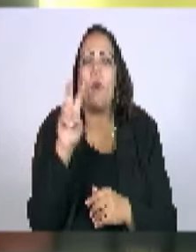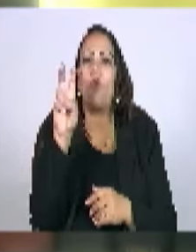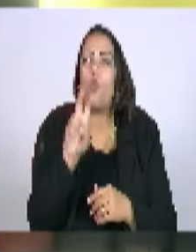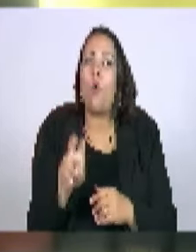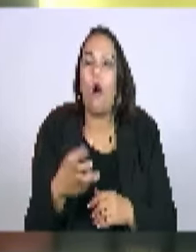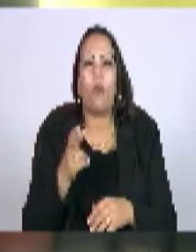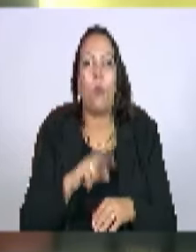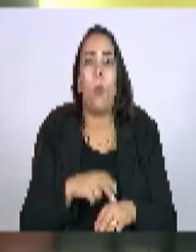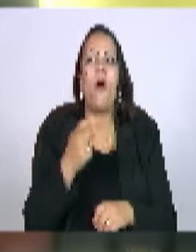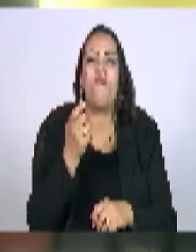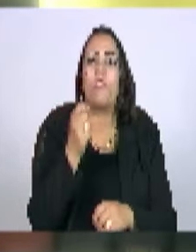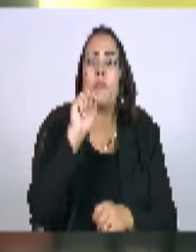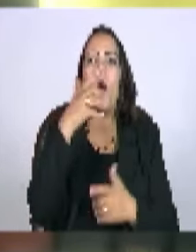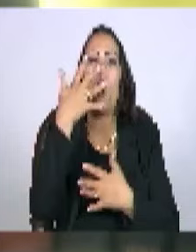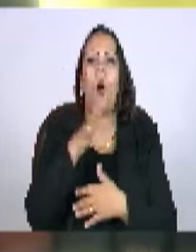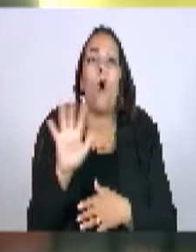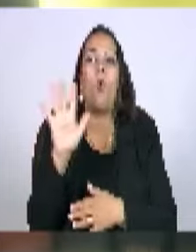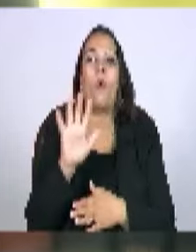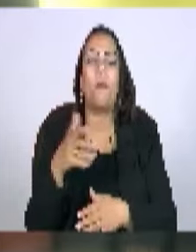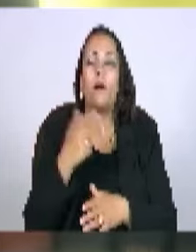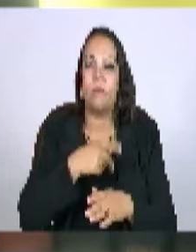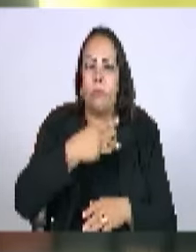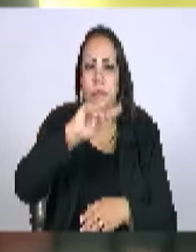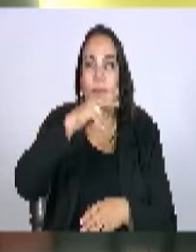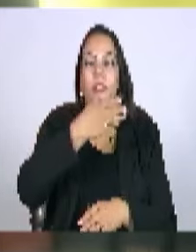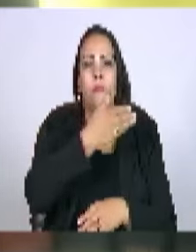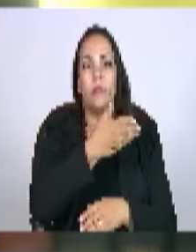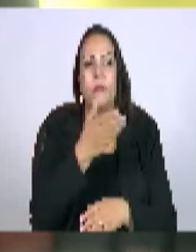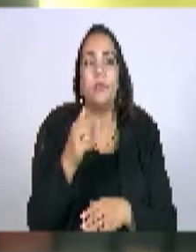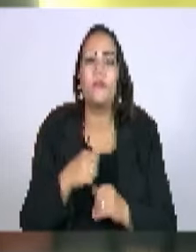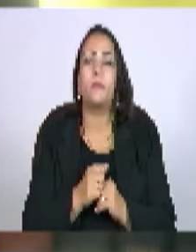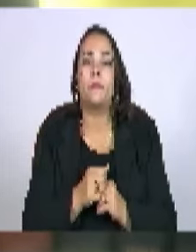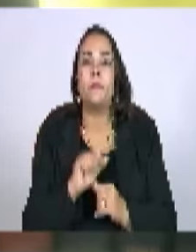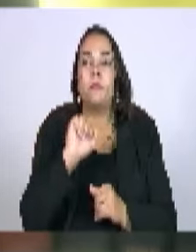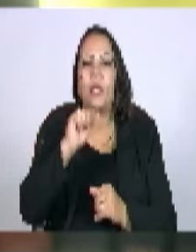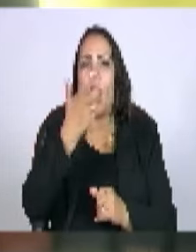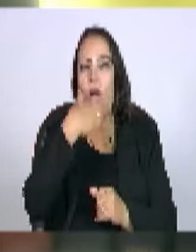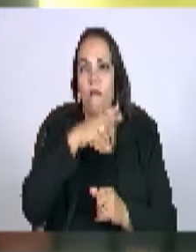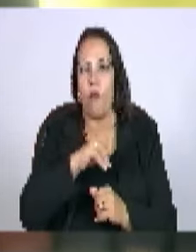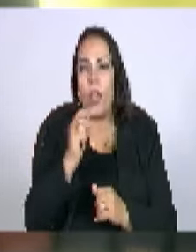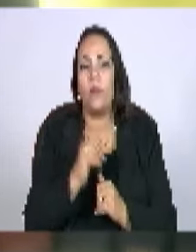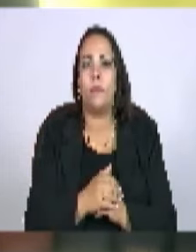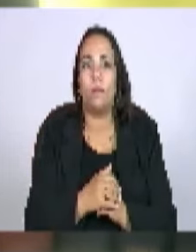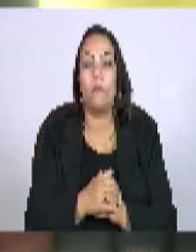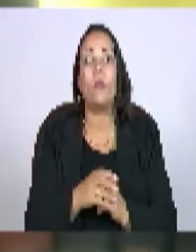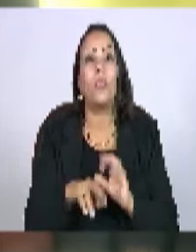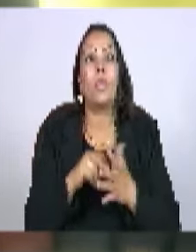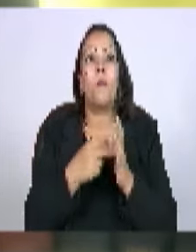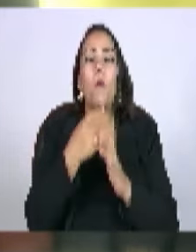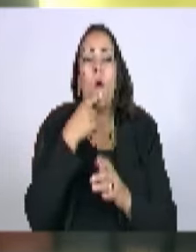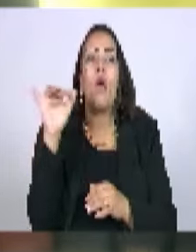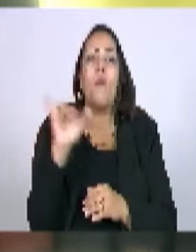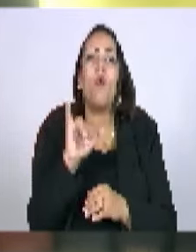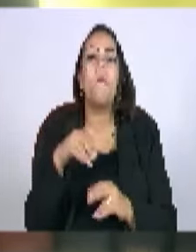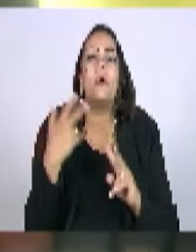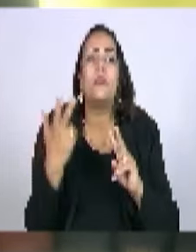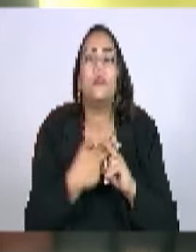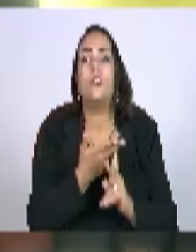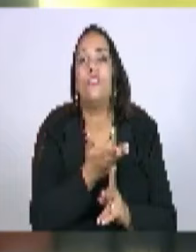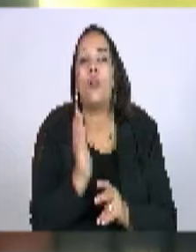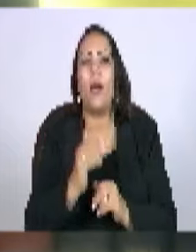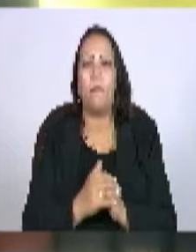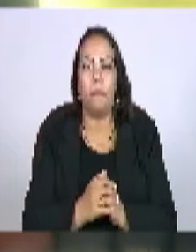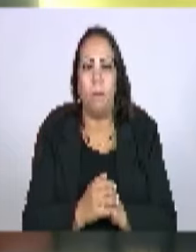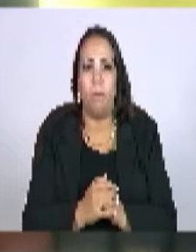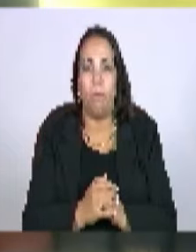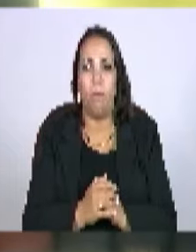ويعني في ارتفاعات موجوده في اسعار الفاكه طبعا ده اللي بيهم الناس الى